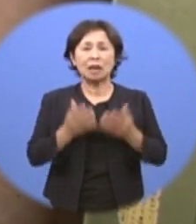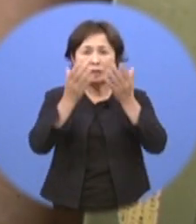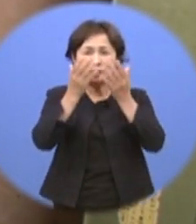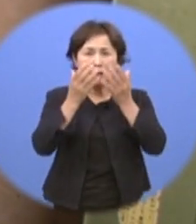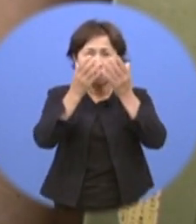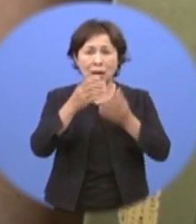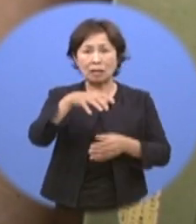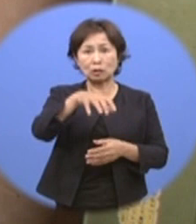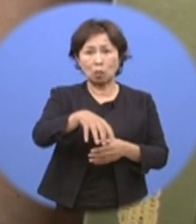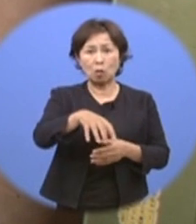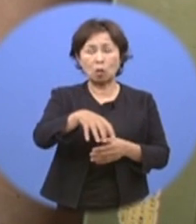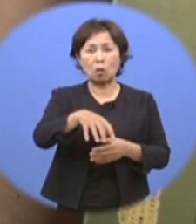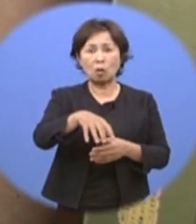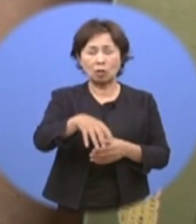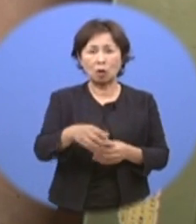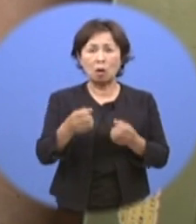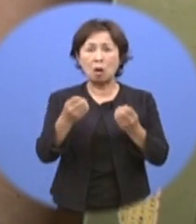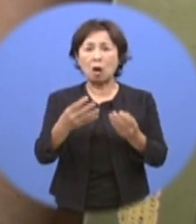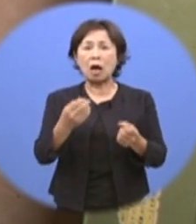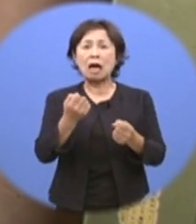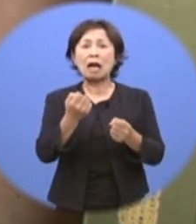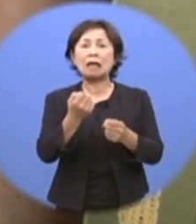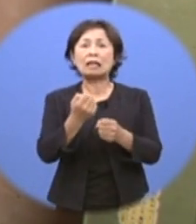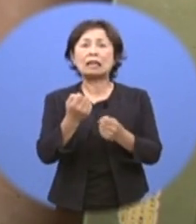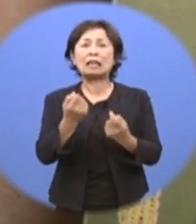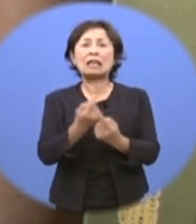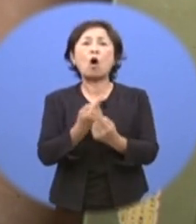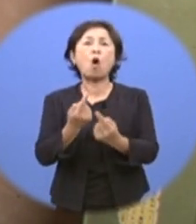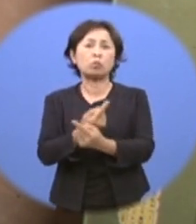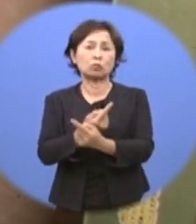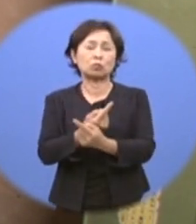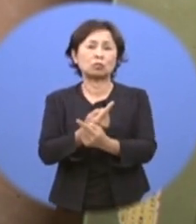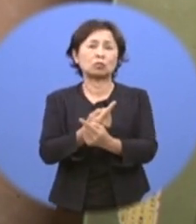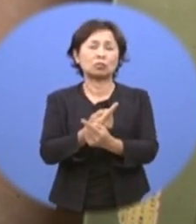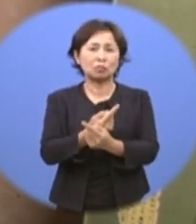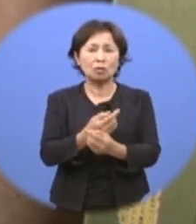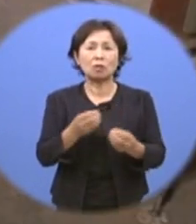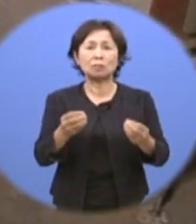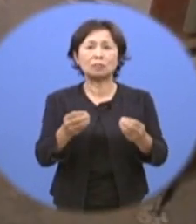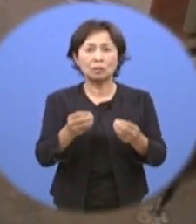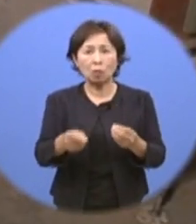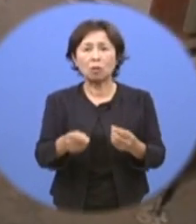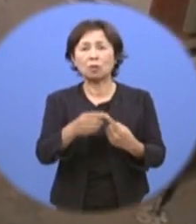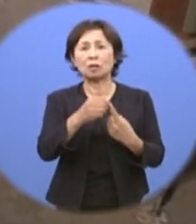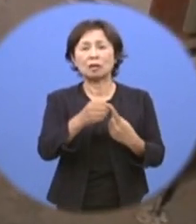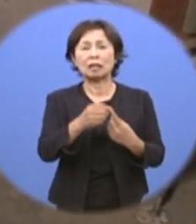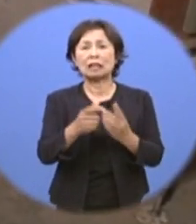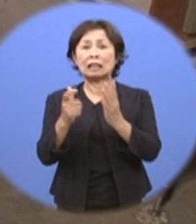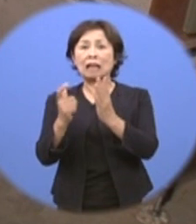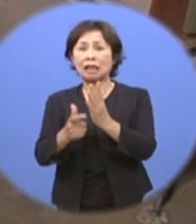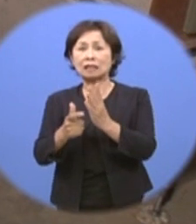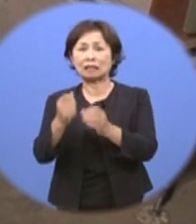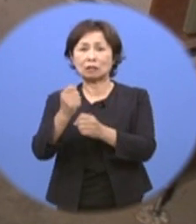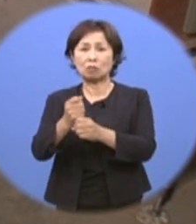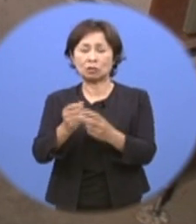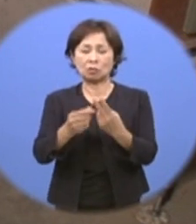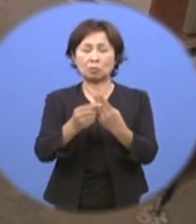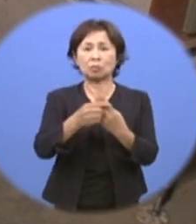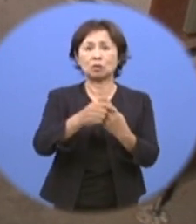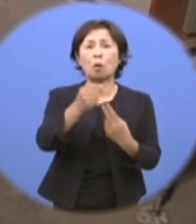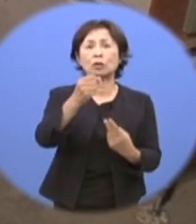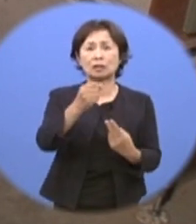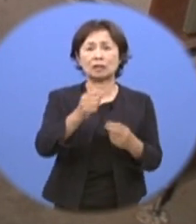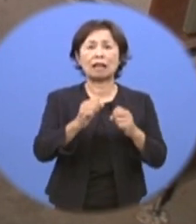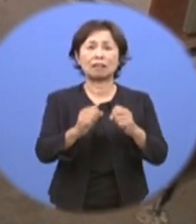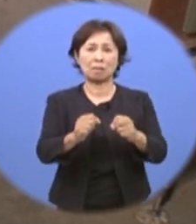のリフォームを耐震改修と同時に行っているところです。ここに洗面台ができるんですけども